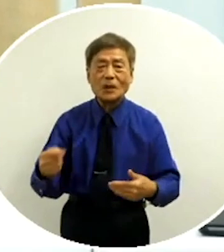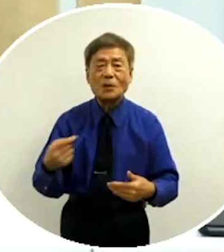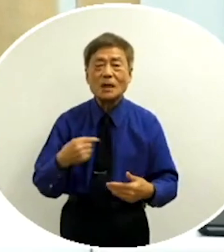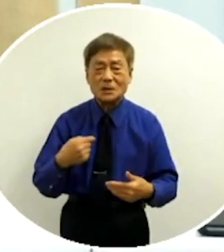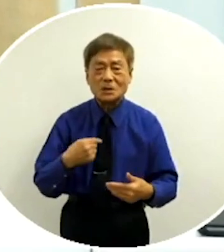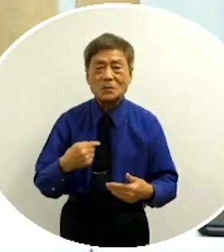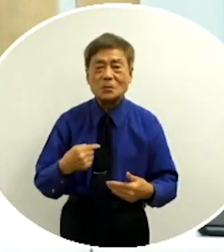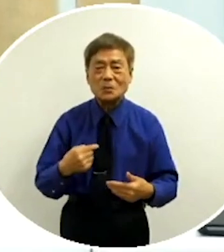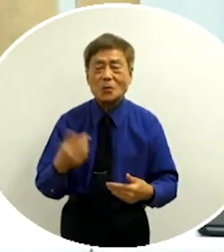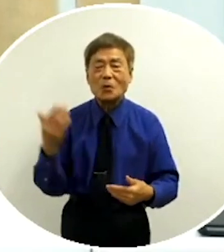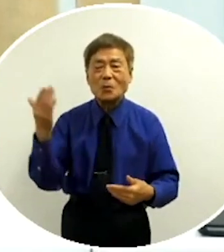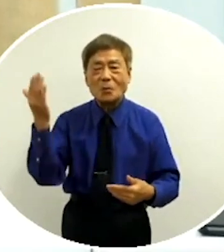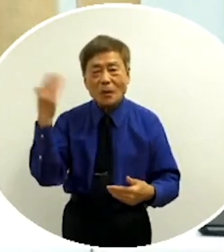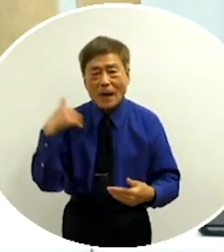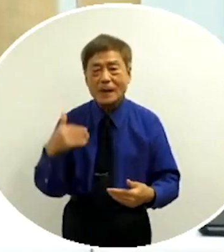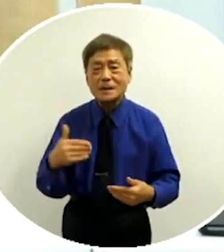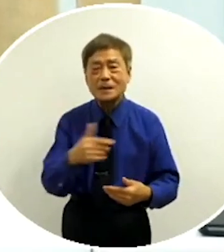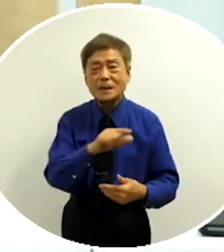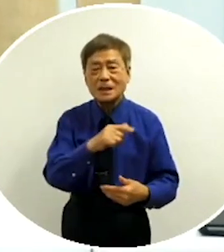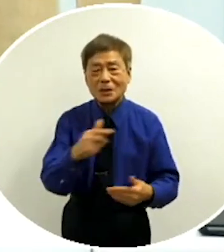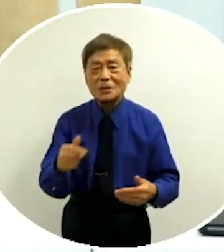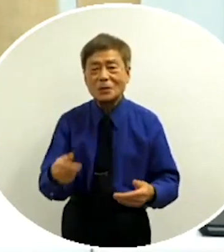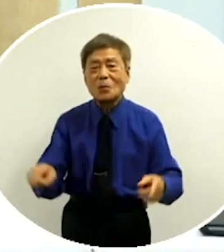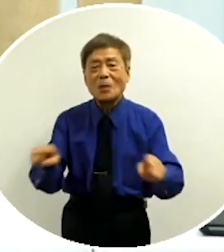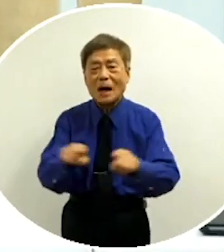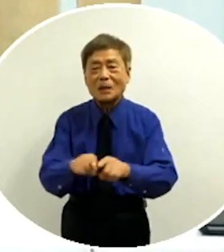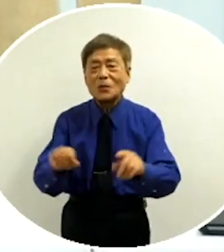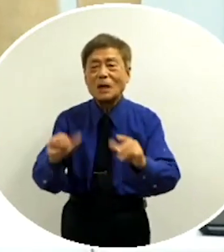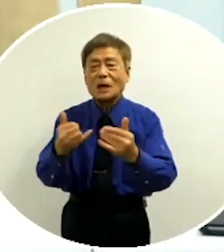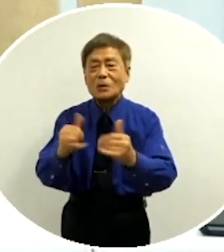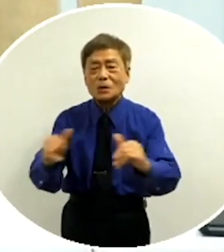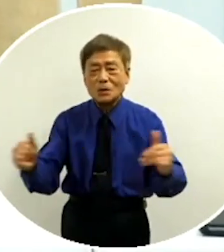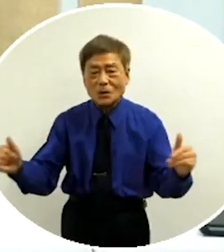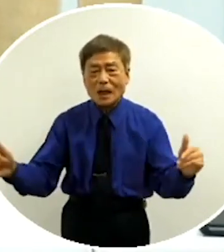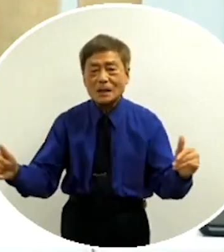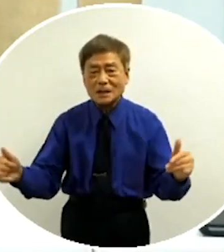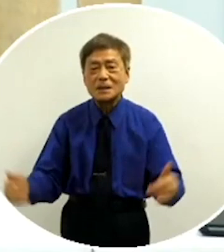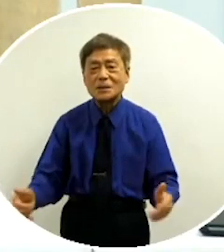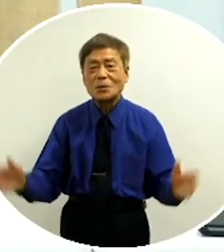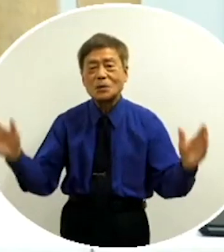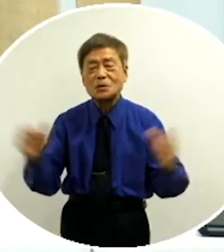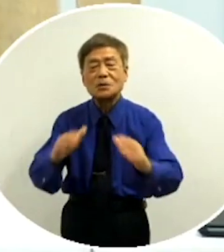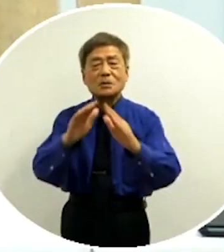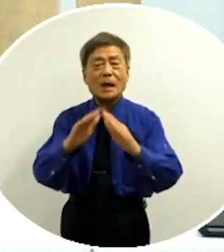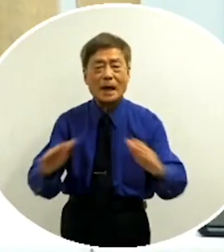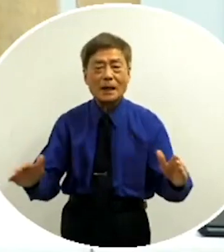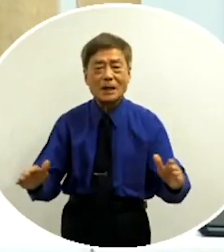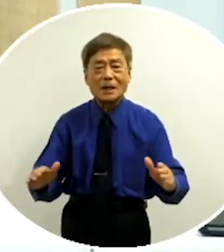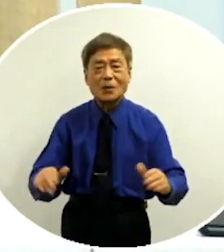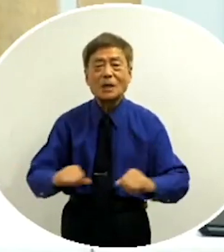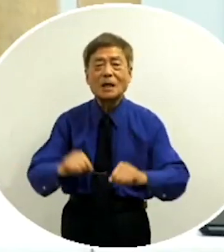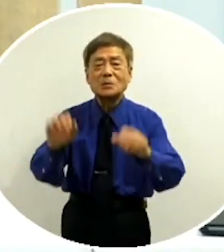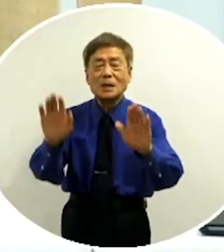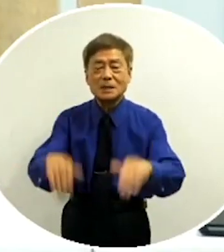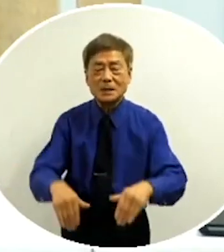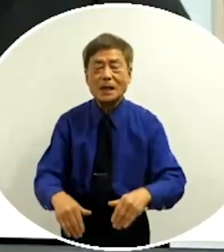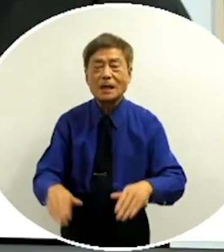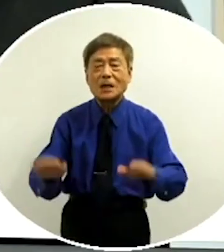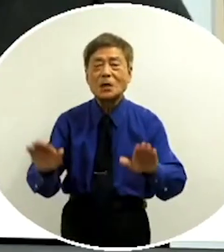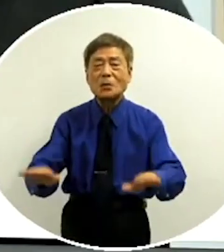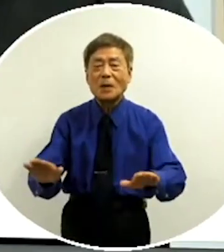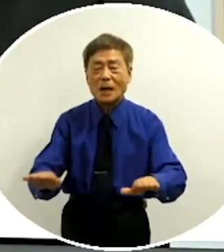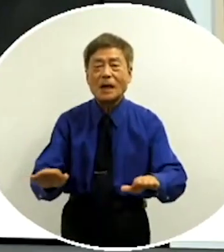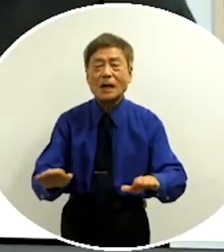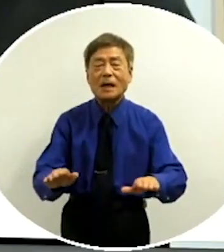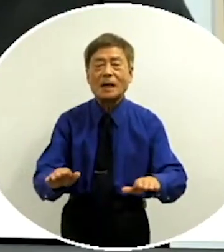方あるいは集会を割ったりしてみて思うんですけれどもそこから先をどうするかパートナーズでいたいという方はい続け